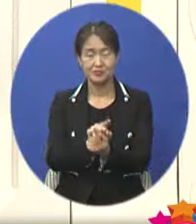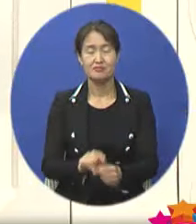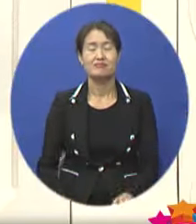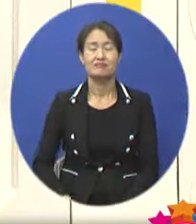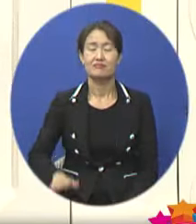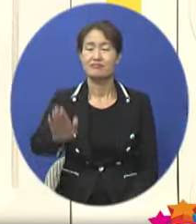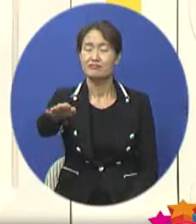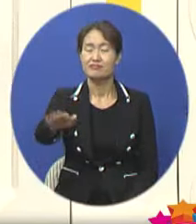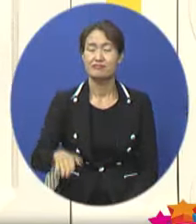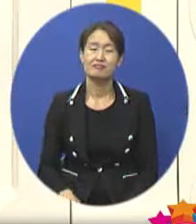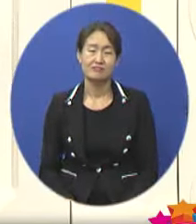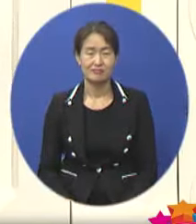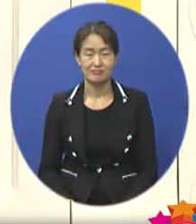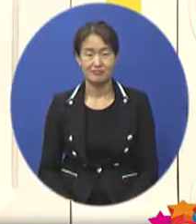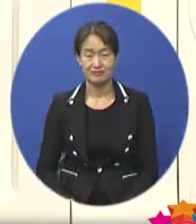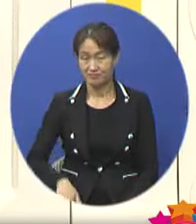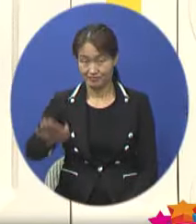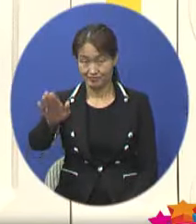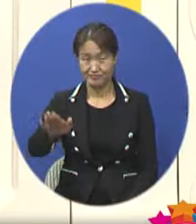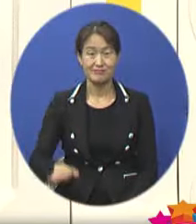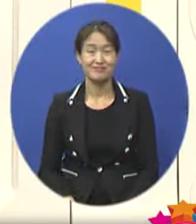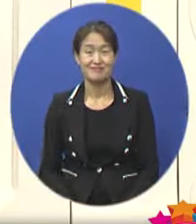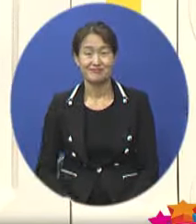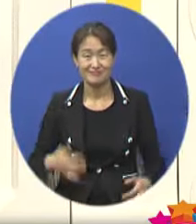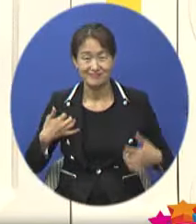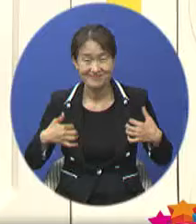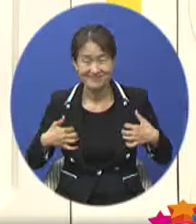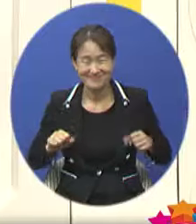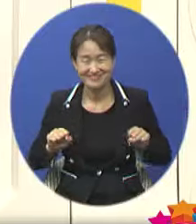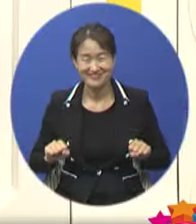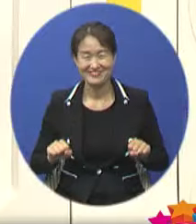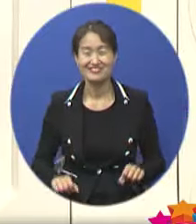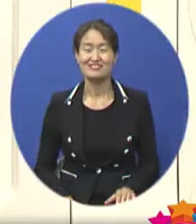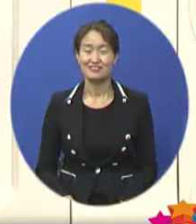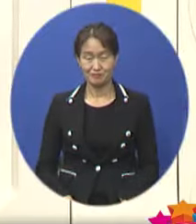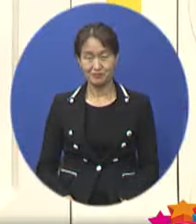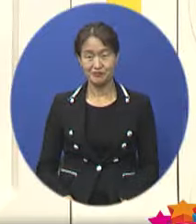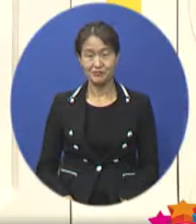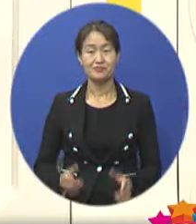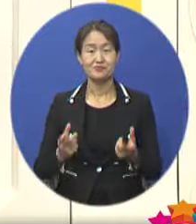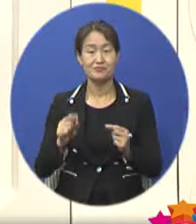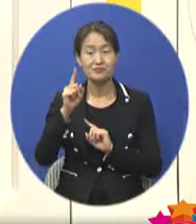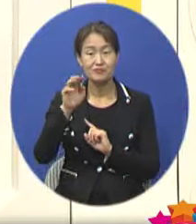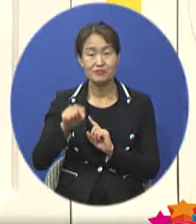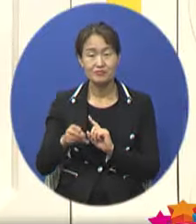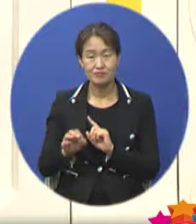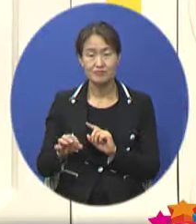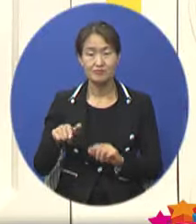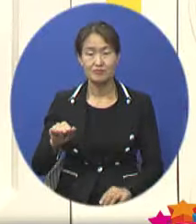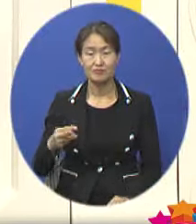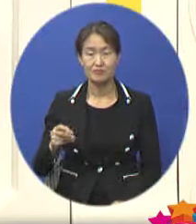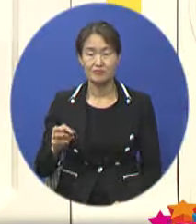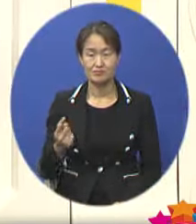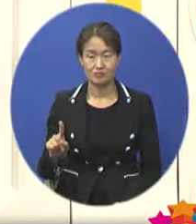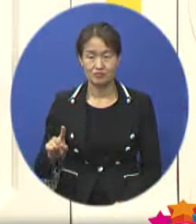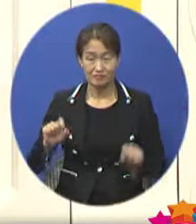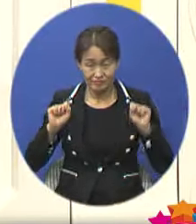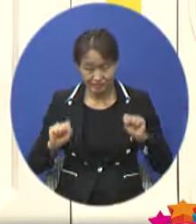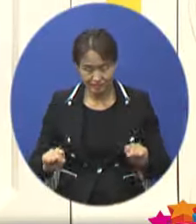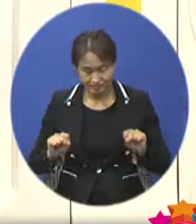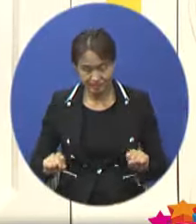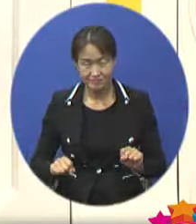만나보겠습니다. 여보세요? 여보세요? 반갑습니다. 네, 안녕하세요. 네, 이부영 씨, 길정화 씨 안녕하세요.